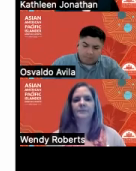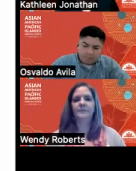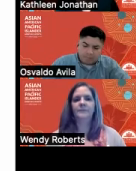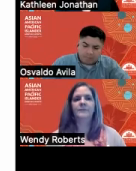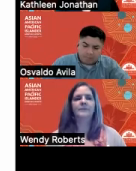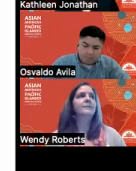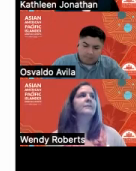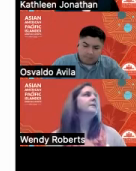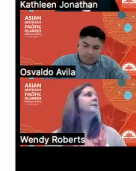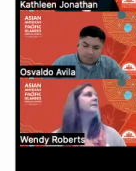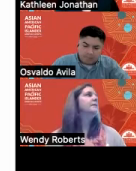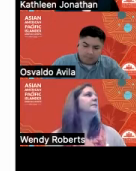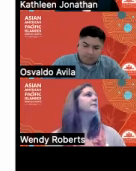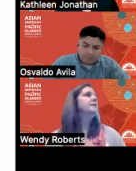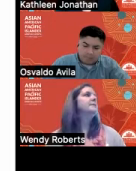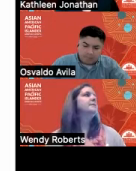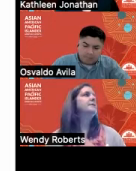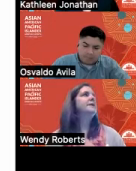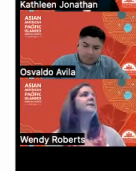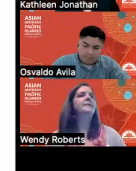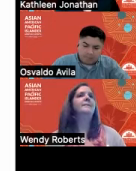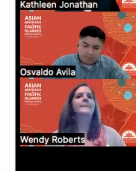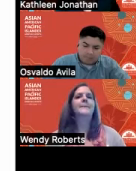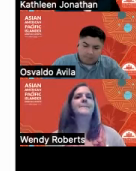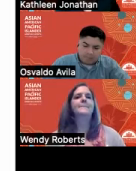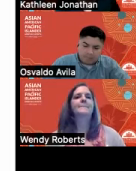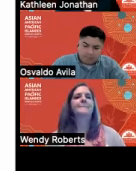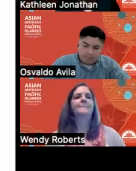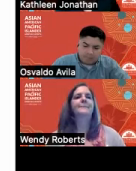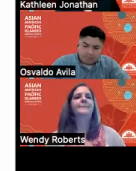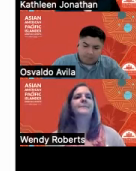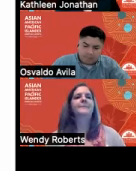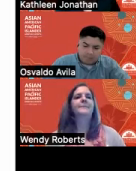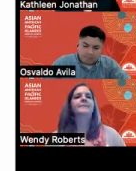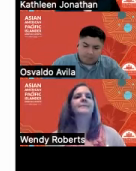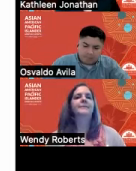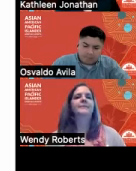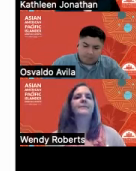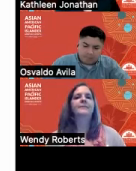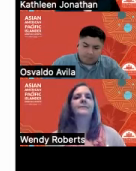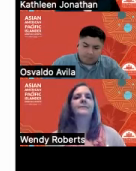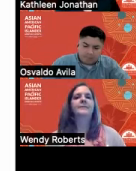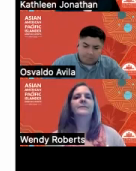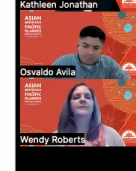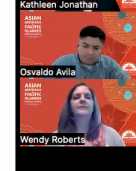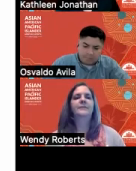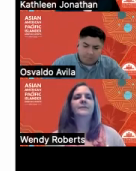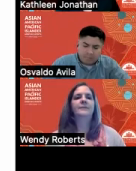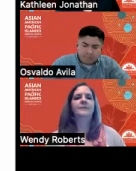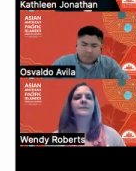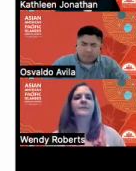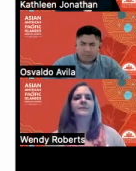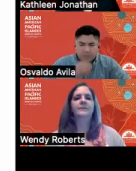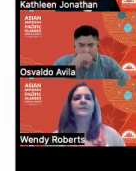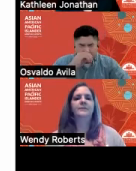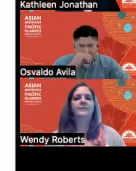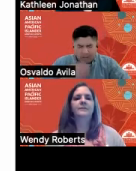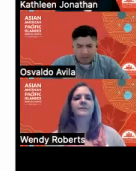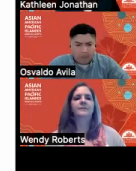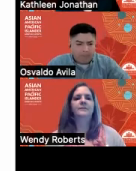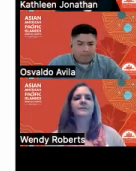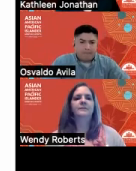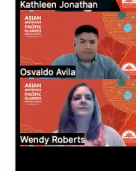skrini kwa tovuti au desktop app. Utakapoona hii, bonyeza tafsiri na